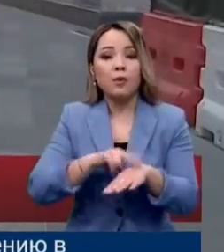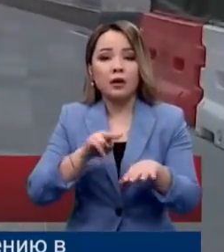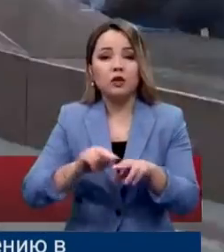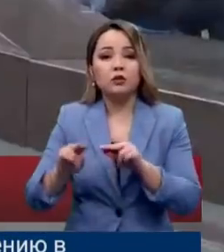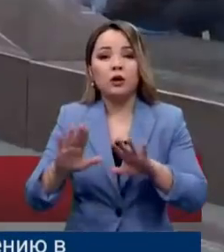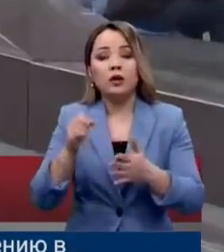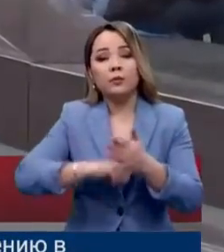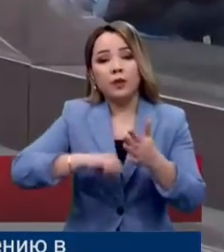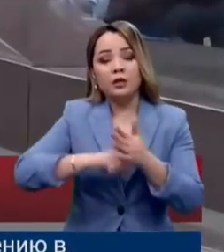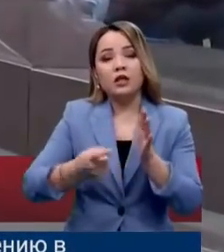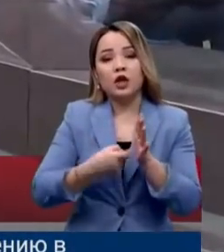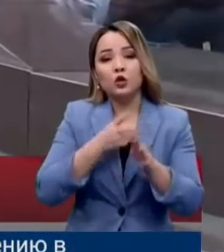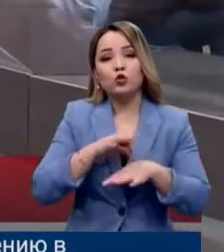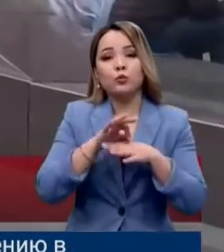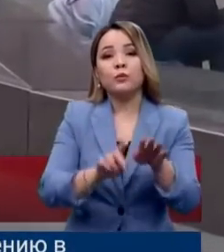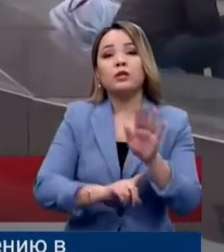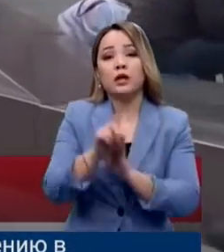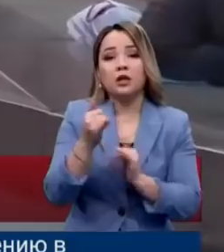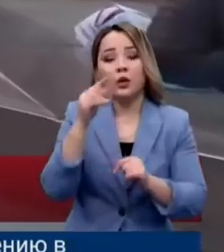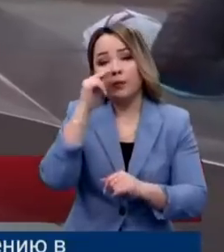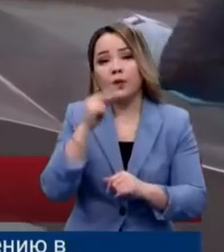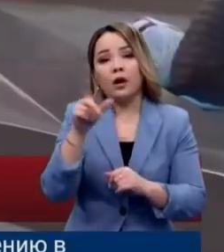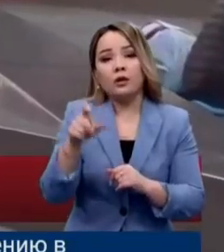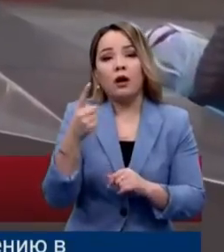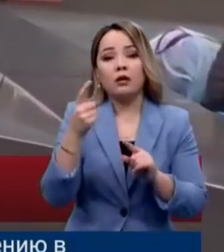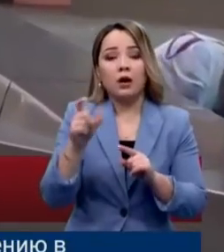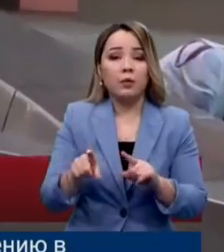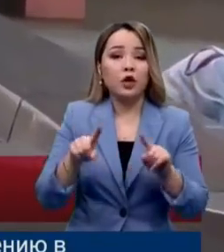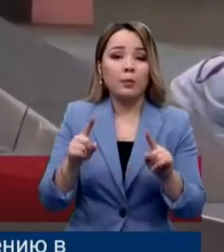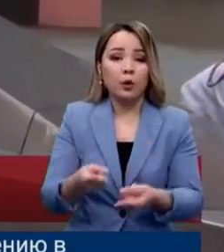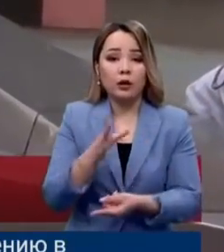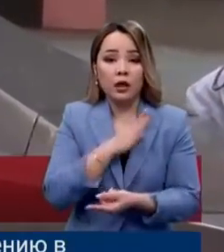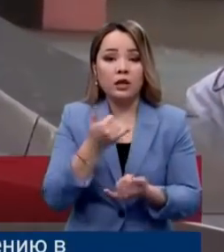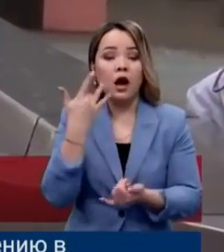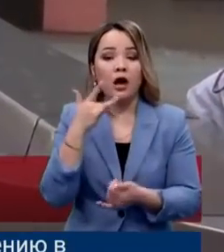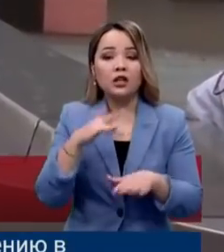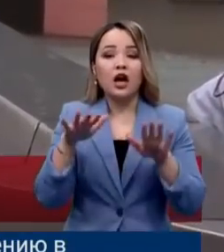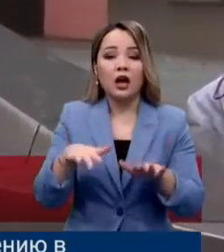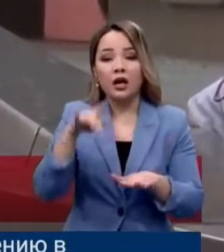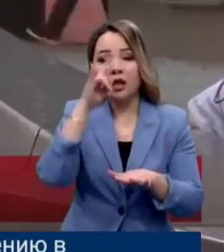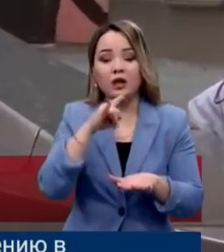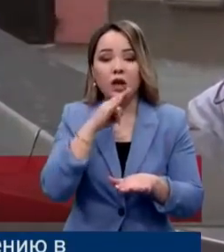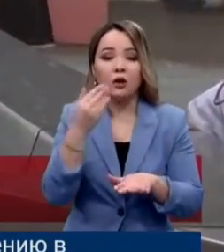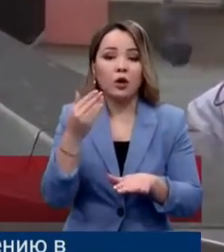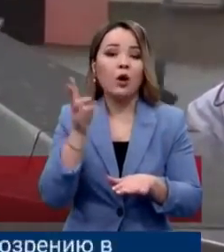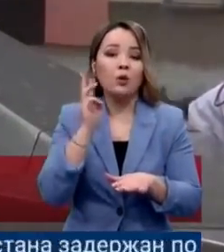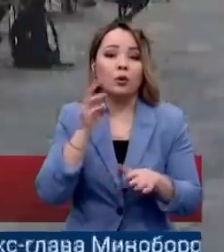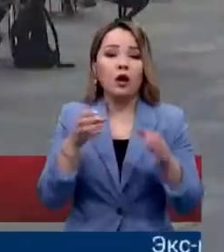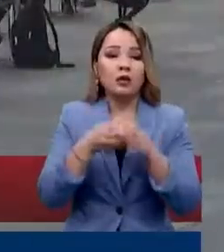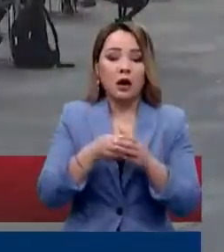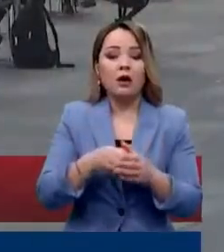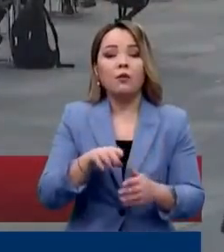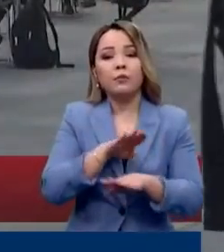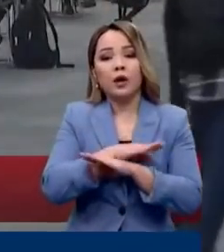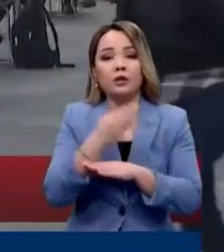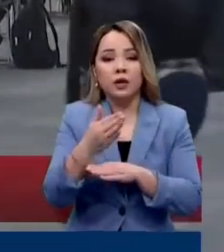оқиға бойынша қазір тергеу жүргізіп жатыр. Күдікті ретінде бір адам қамауға алынған. Ақштағы Қазақстан консулы марқұмның туыстарымен